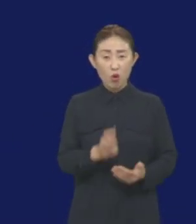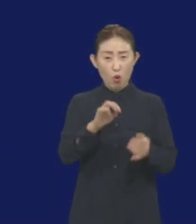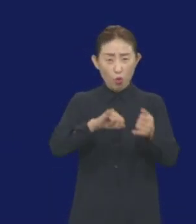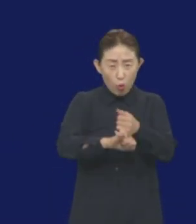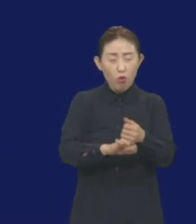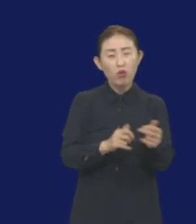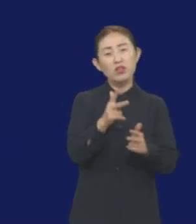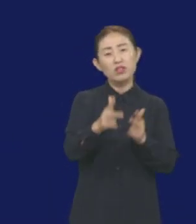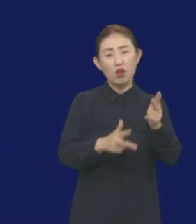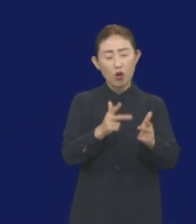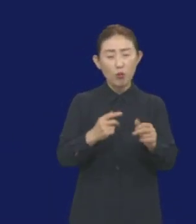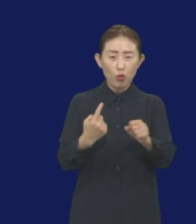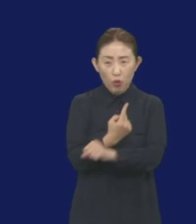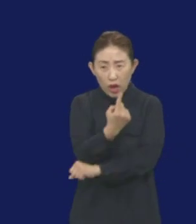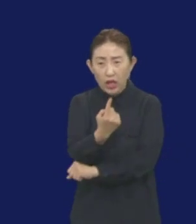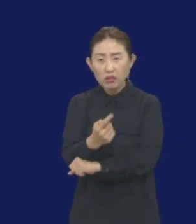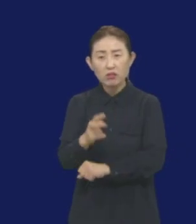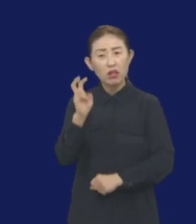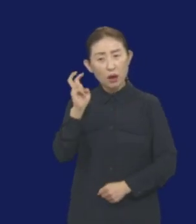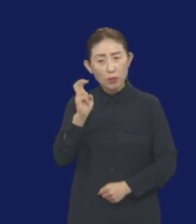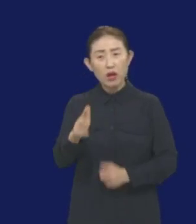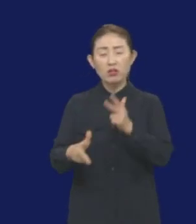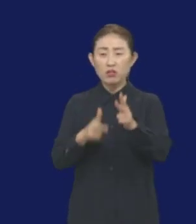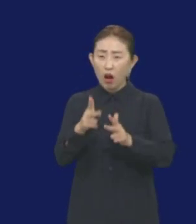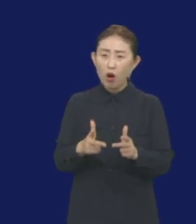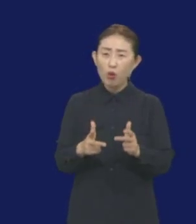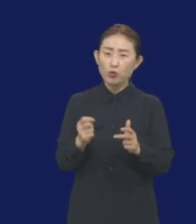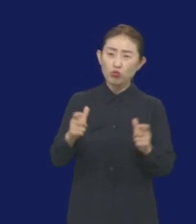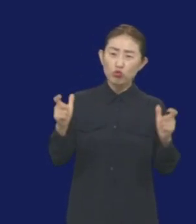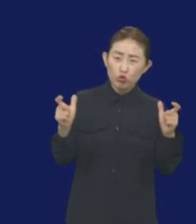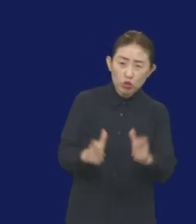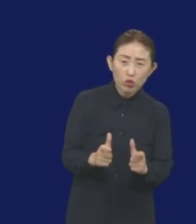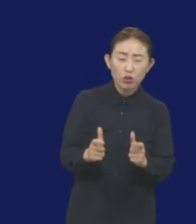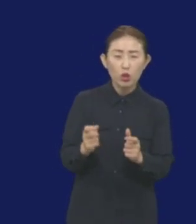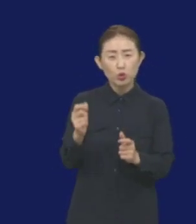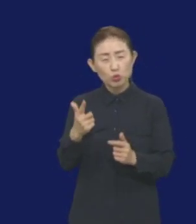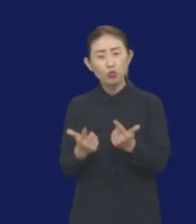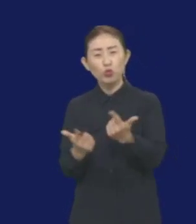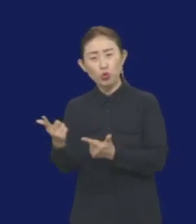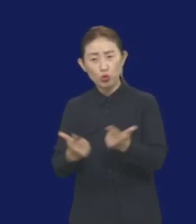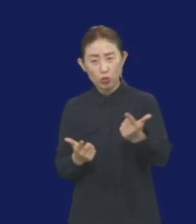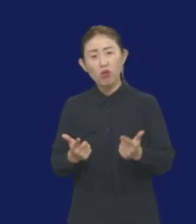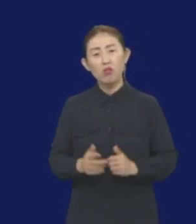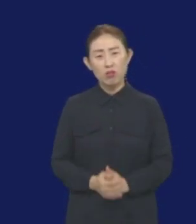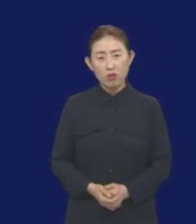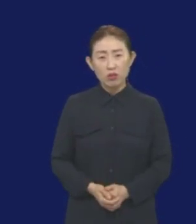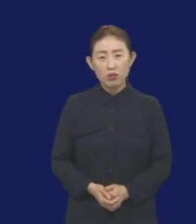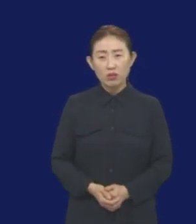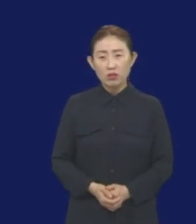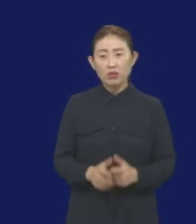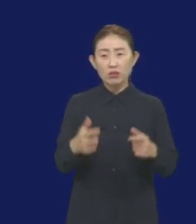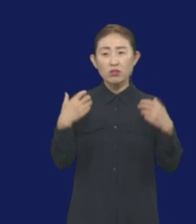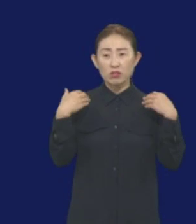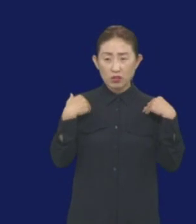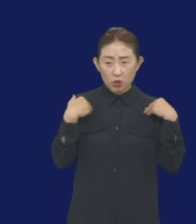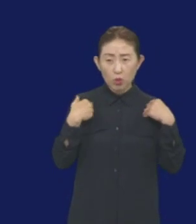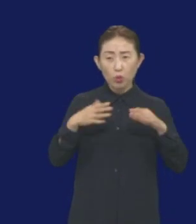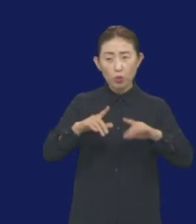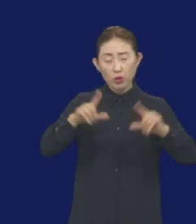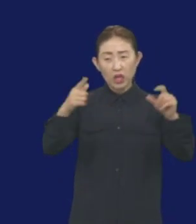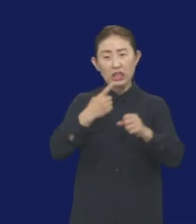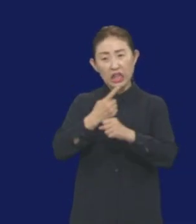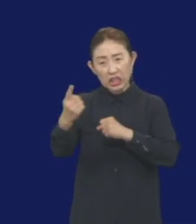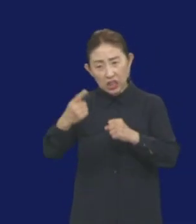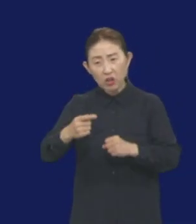사업들은 일부 부분들이 축소되거나 조정이 될 수밖에 없는 상황이 생기는 거거든요. 지자체들은 올해와 내년 연속으로